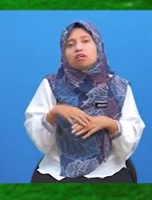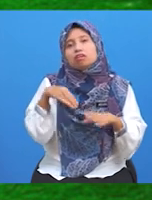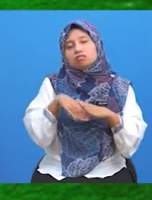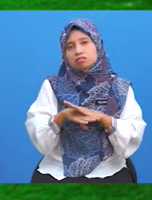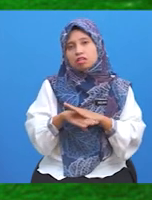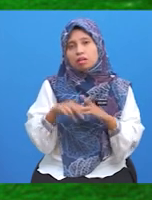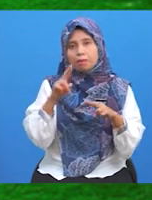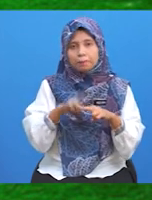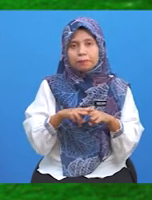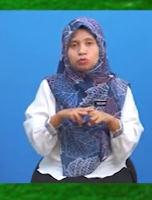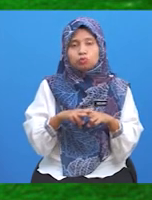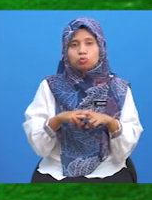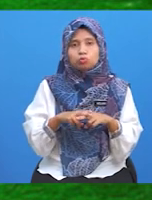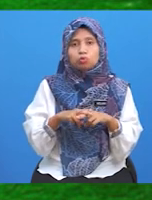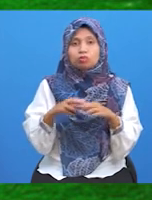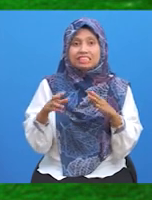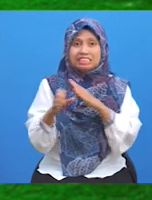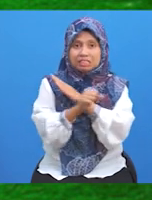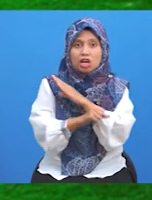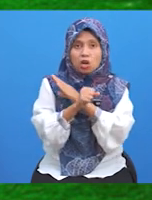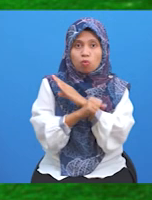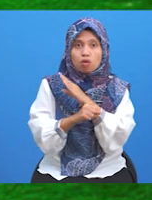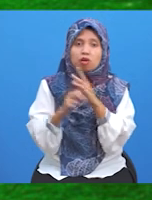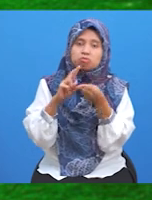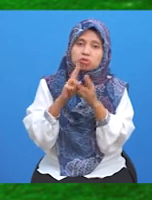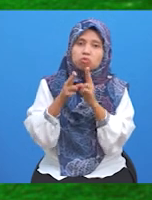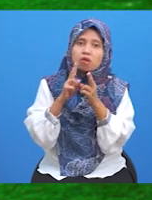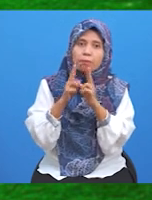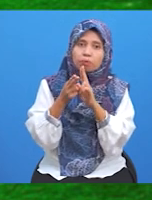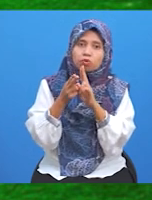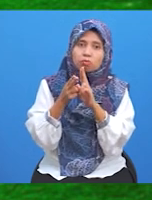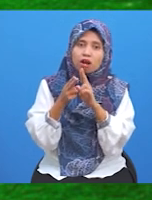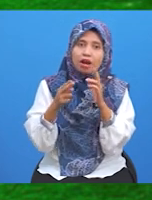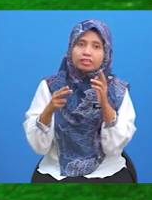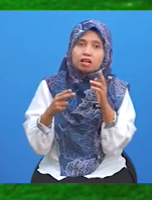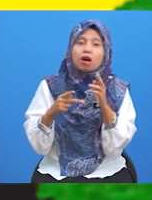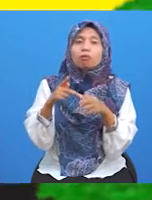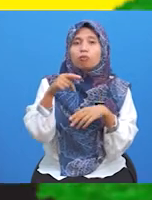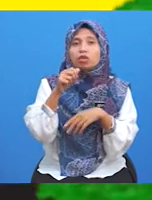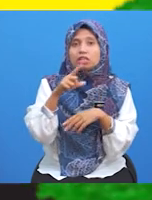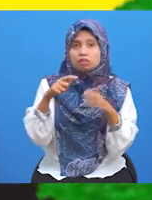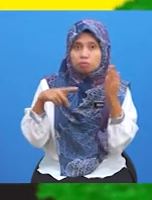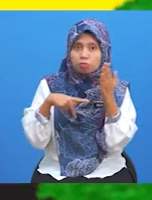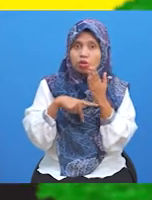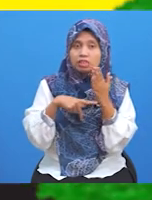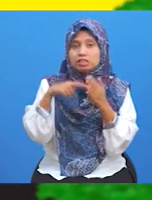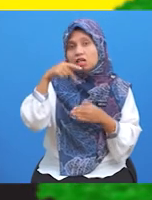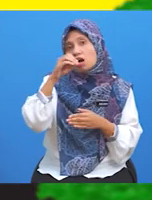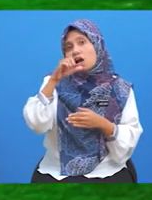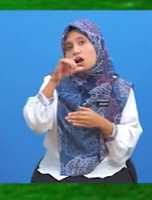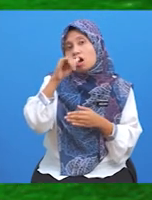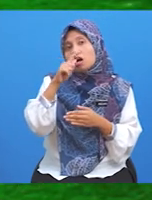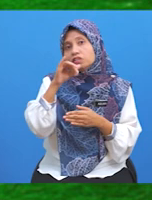kalangan penduduk tempatan tentang perubahan kedudukan politik Sarawak. Mereka yang